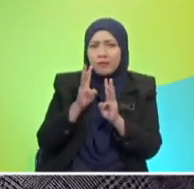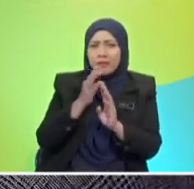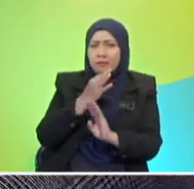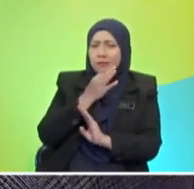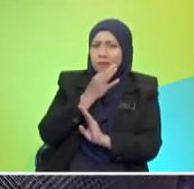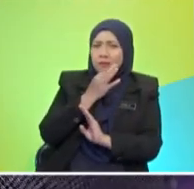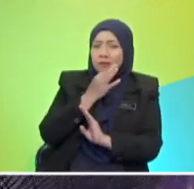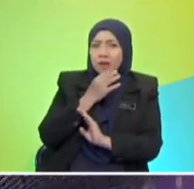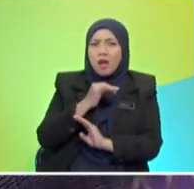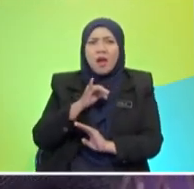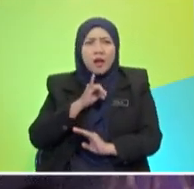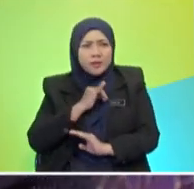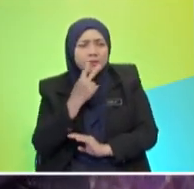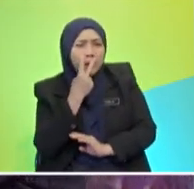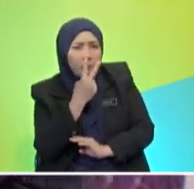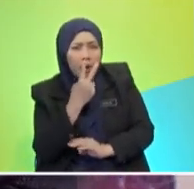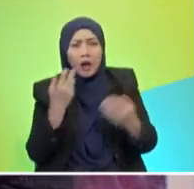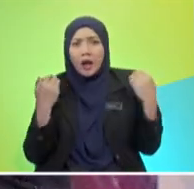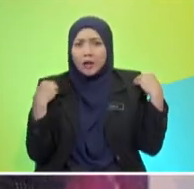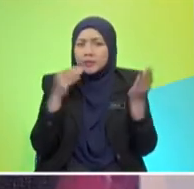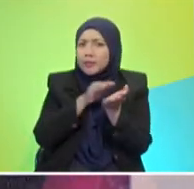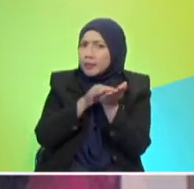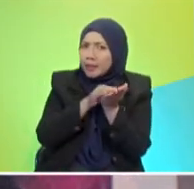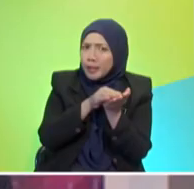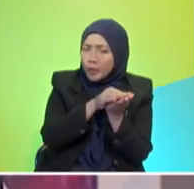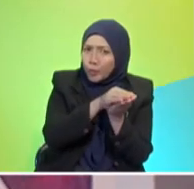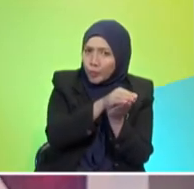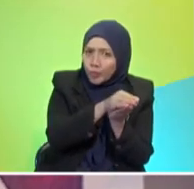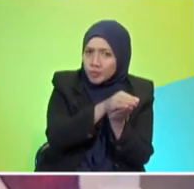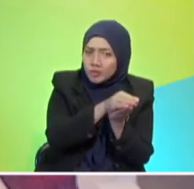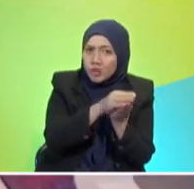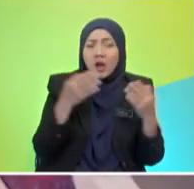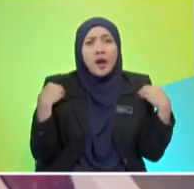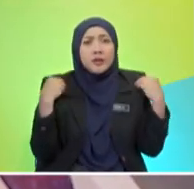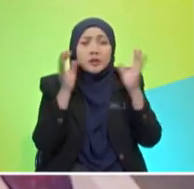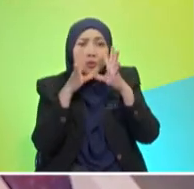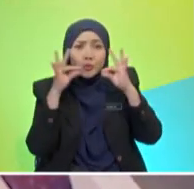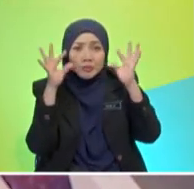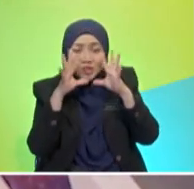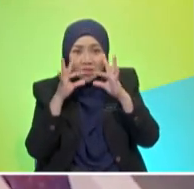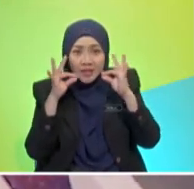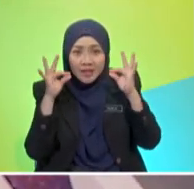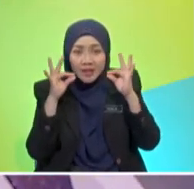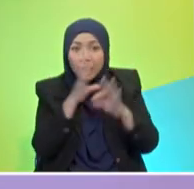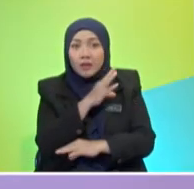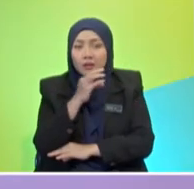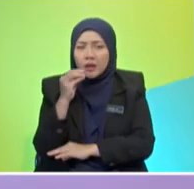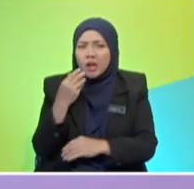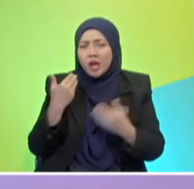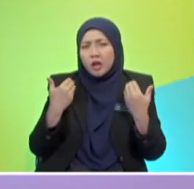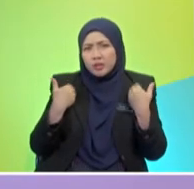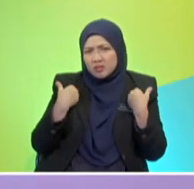Saya nampak ada tikus. Ada kucing dan